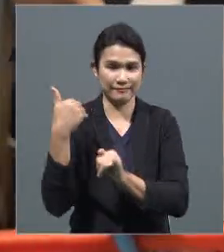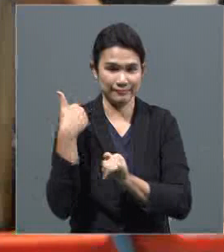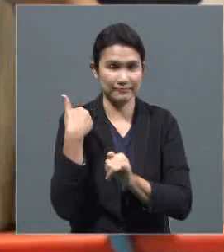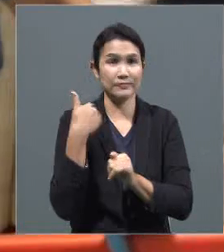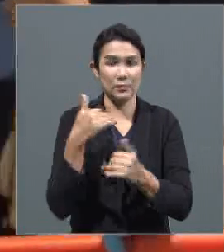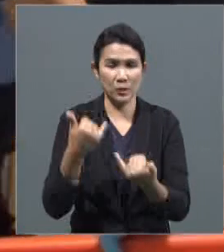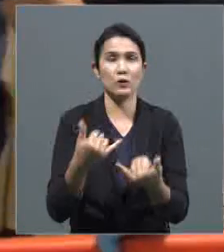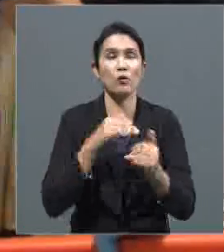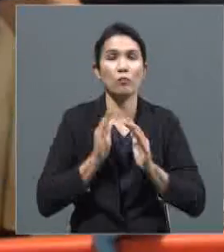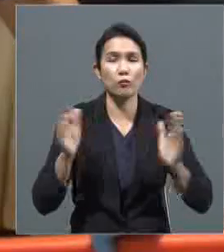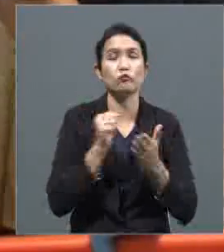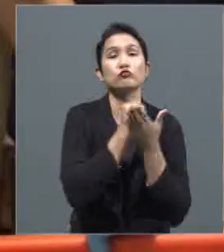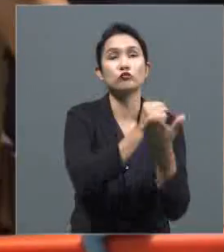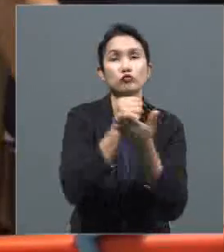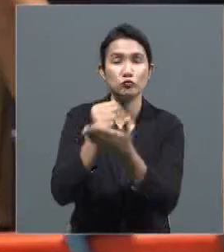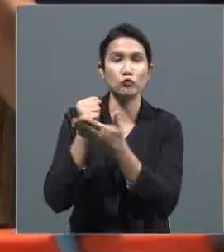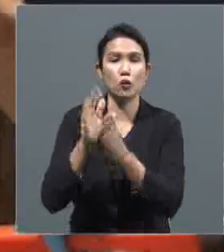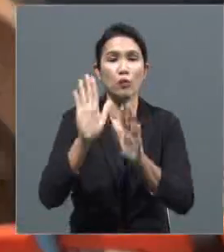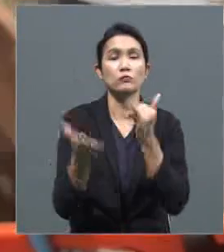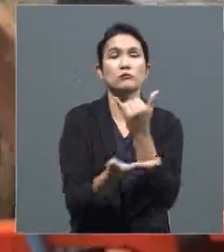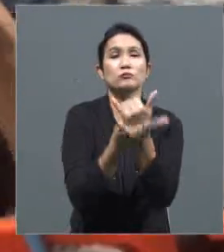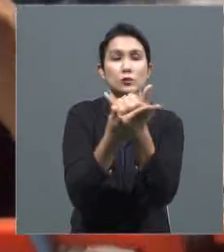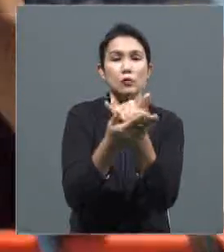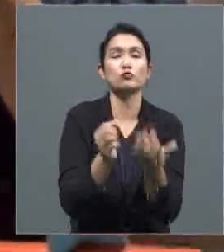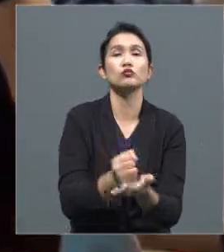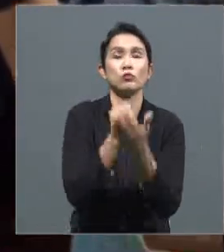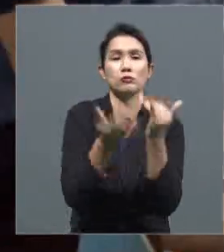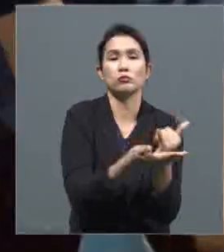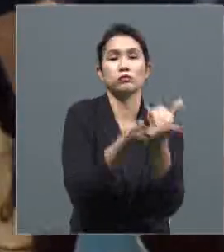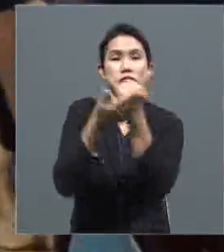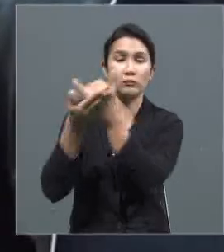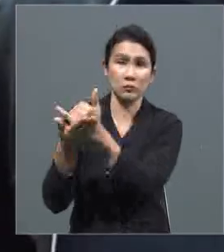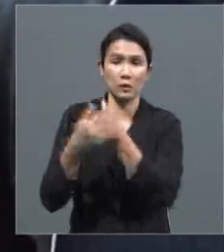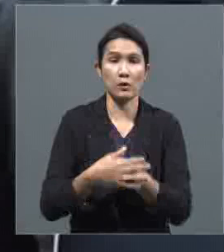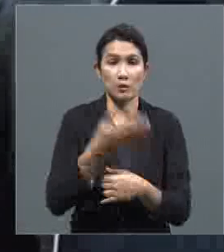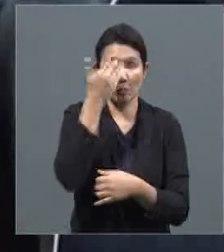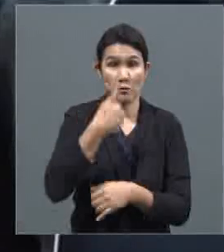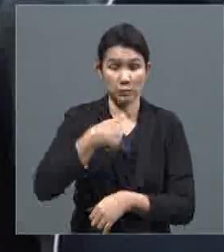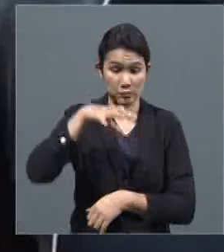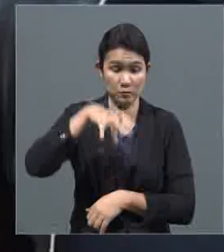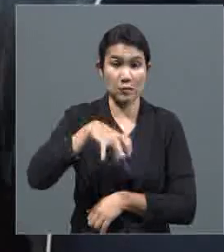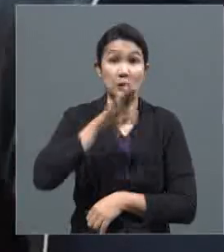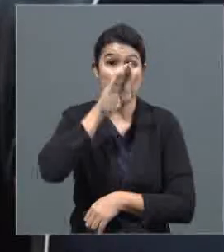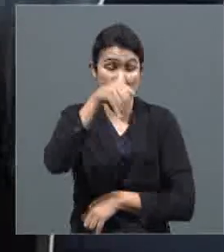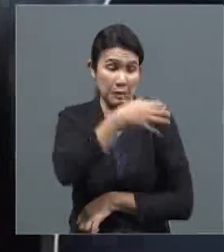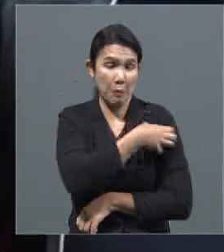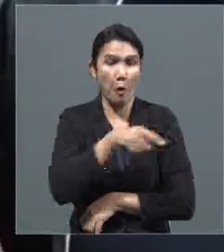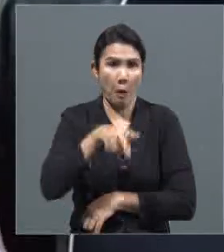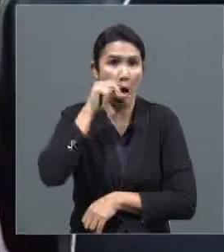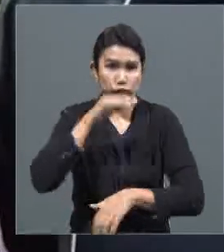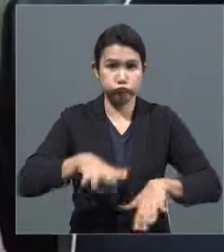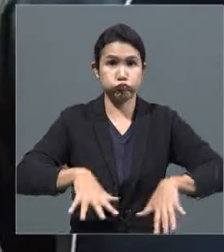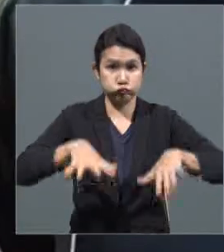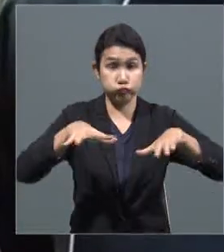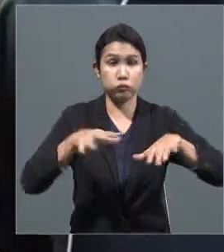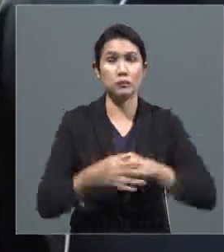ที่เข้าไปช่วยเหลือในส่วนของผู้ป่วยติดเตียงให้ออกมาจากบ้านนะคะเพราะว่าตอนนี้ในเขตเทศบาลเนี่ยน้ำเริ่มสูงแล้วนาย